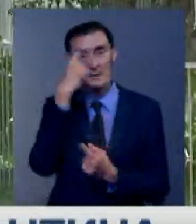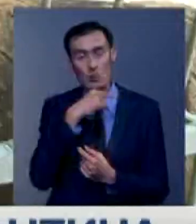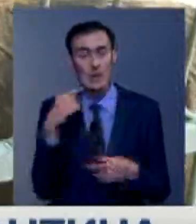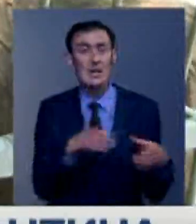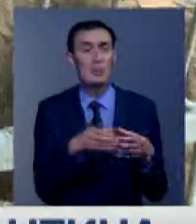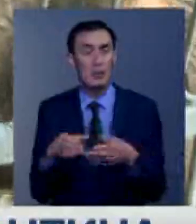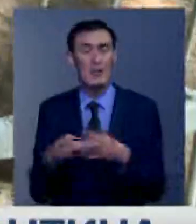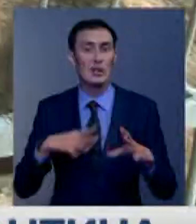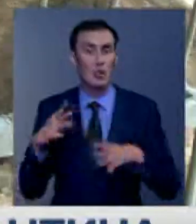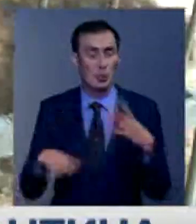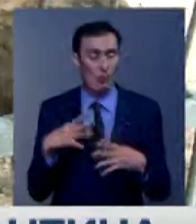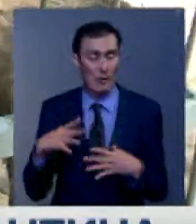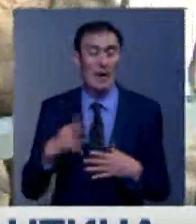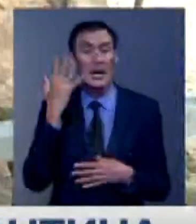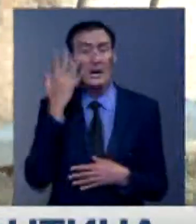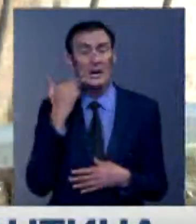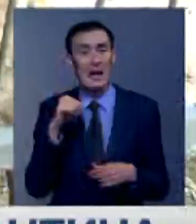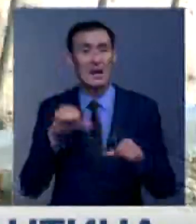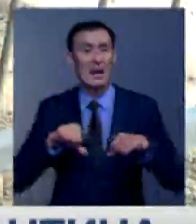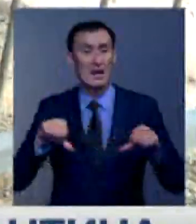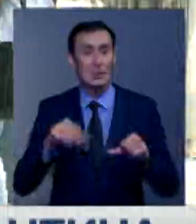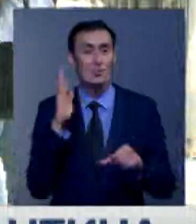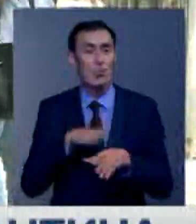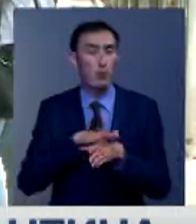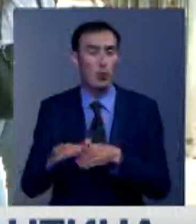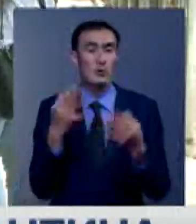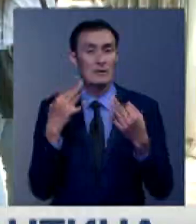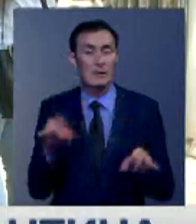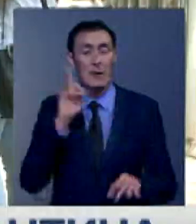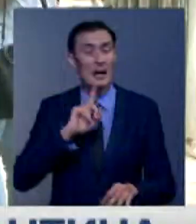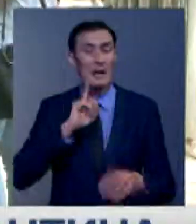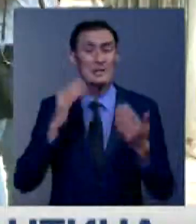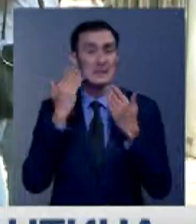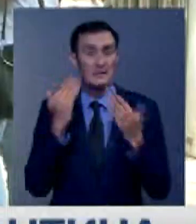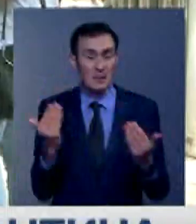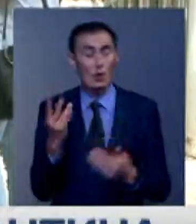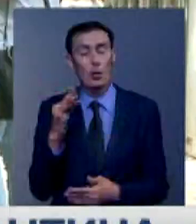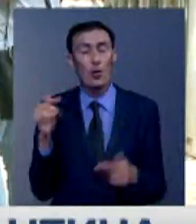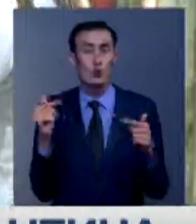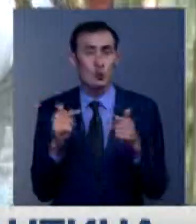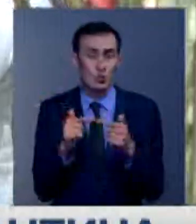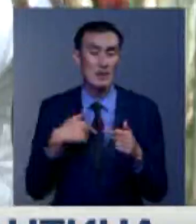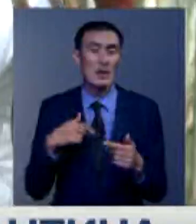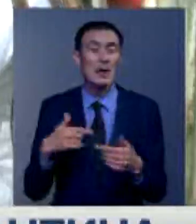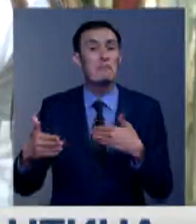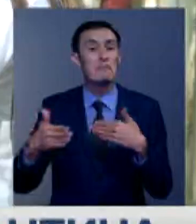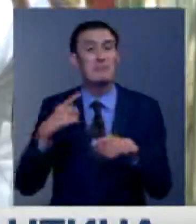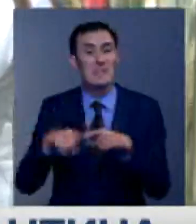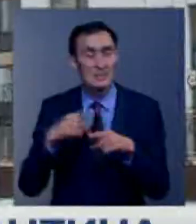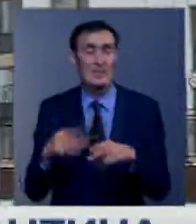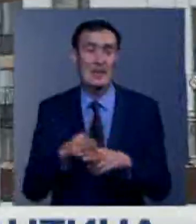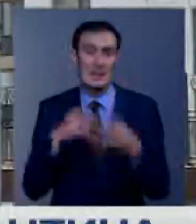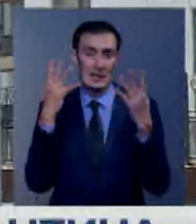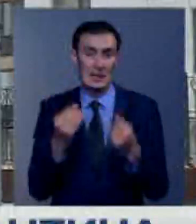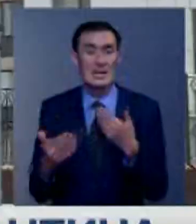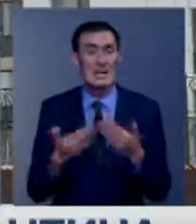и групповых тренировок. Когда карантин будет снят окончательно, пока неизвестно, но мы точно можем приблизить этот день, соблюдая